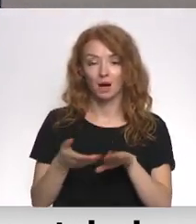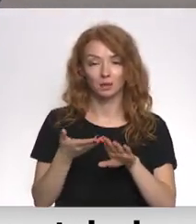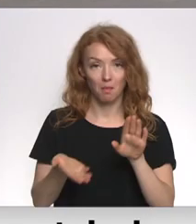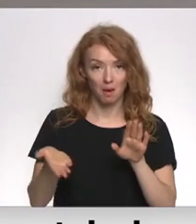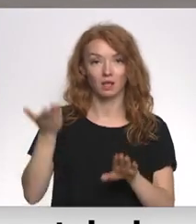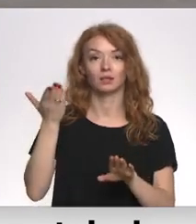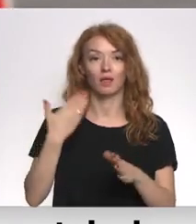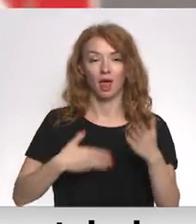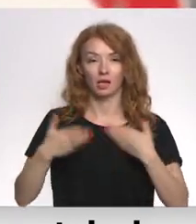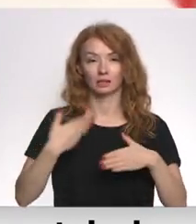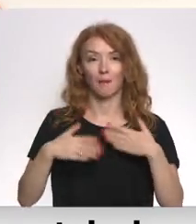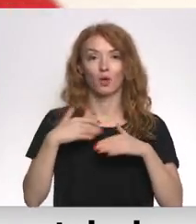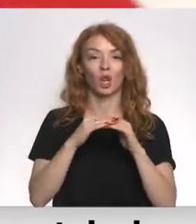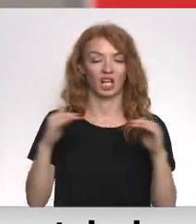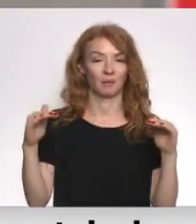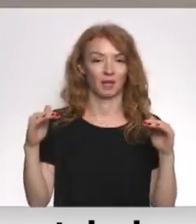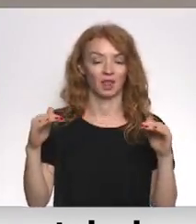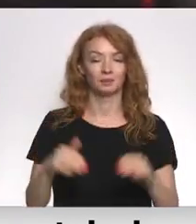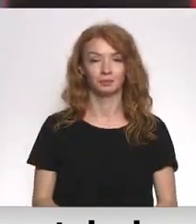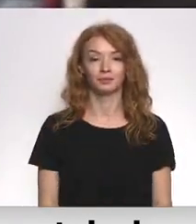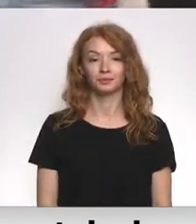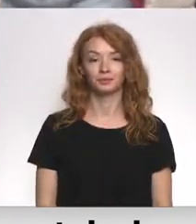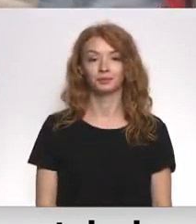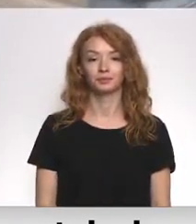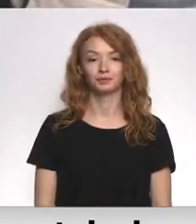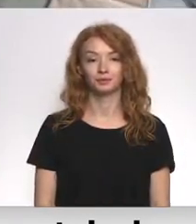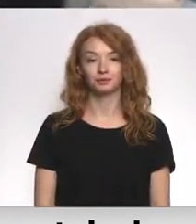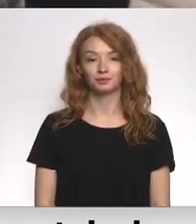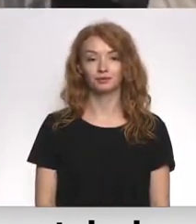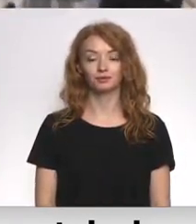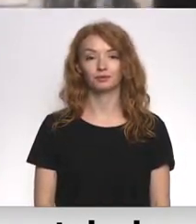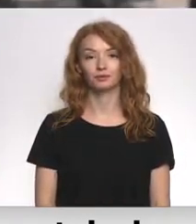centralizēto eksāmenu Latviju. Vitāns Stratēns Kupčs, Latvijas televīzija.